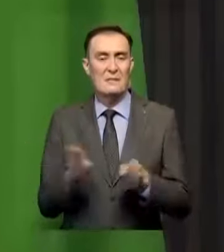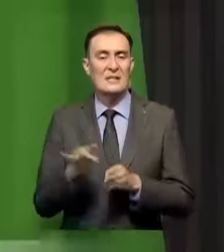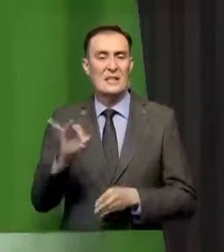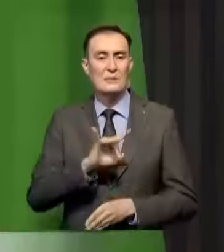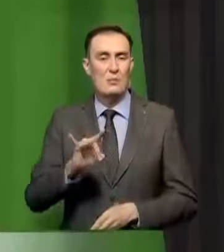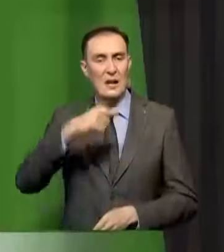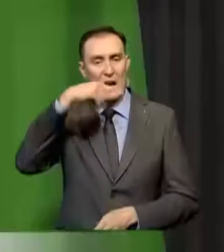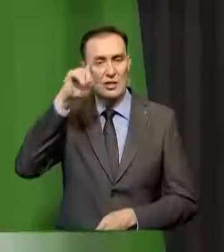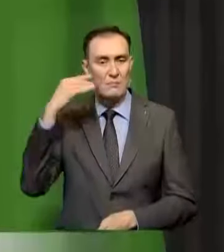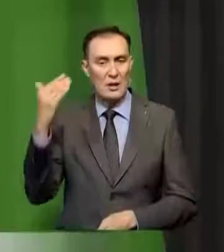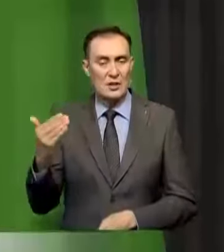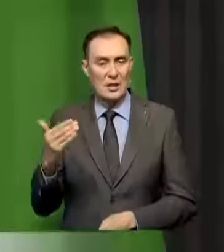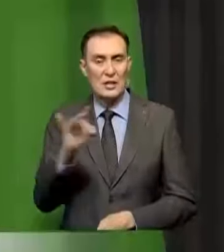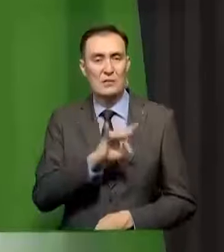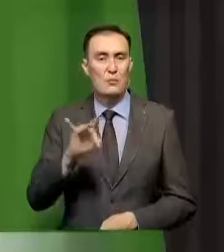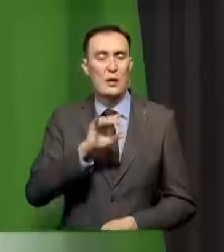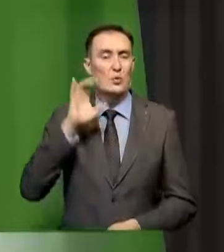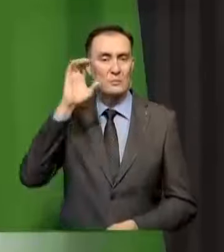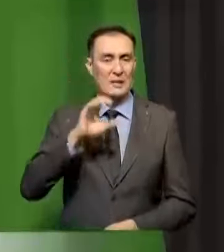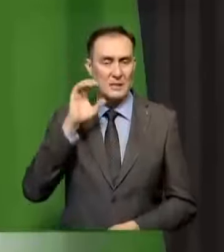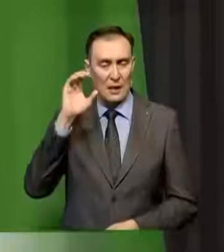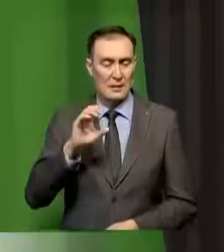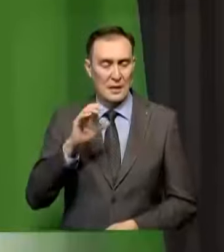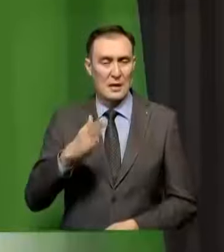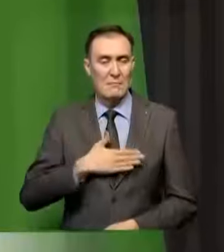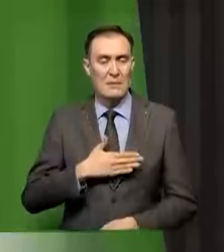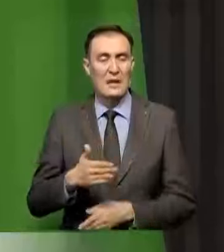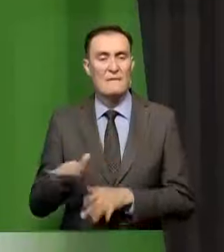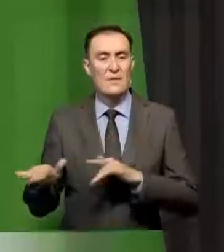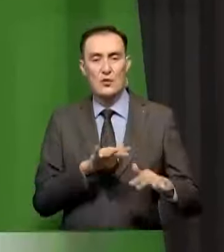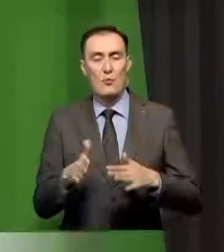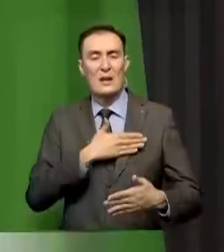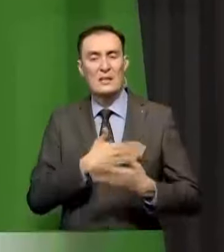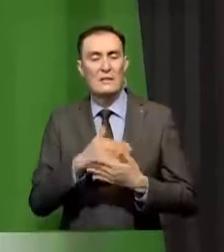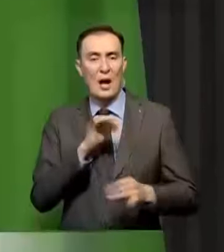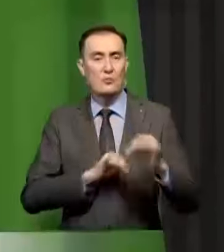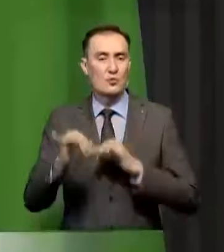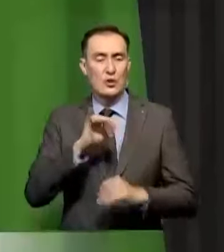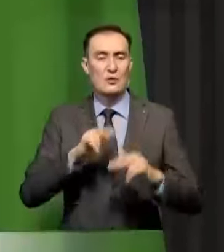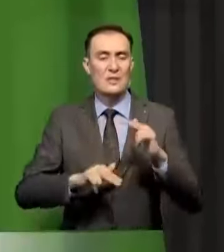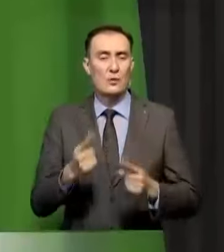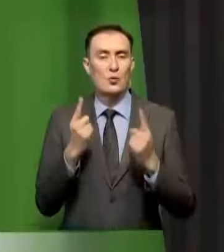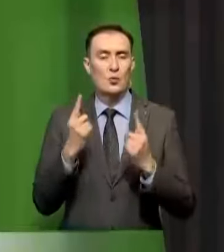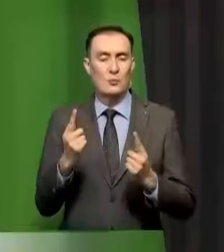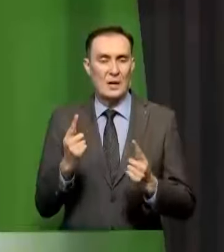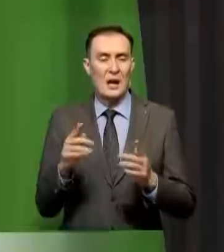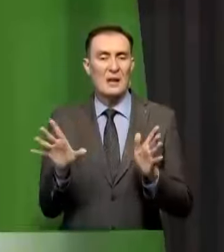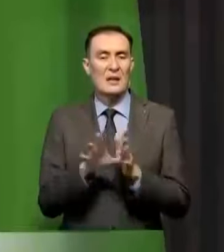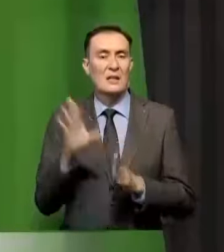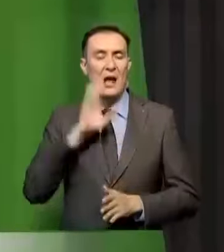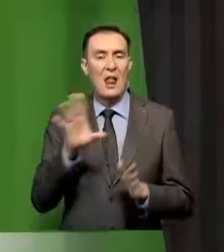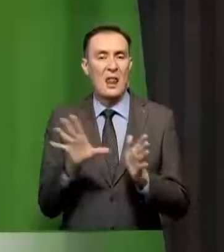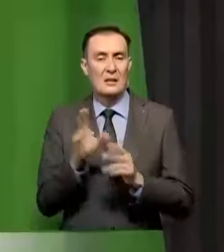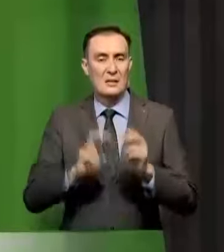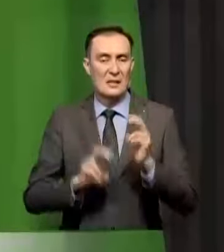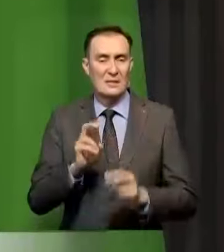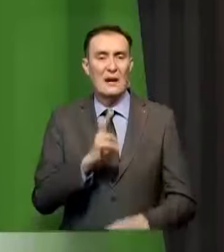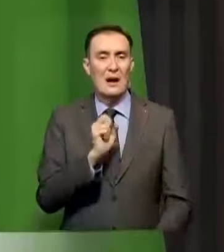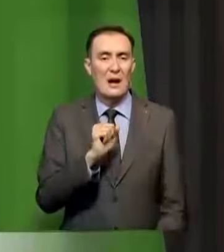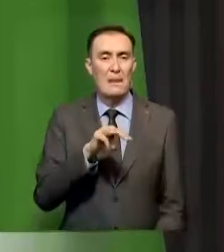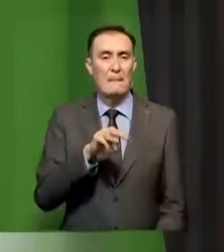республиками Азербайджан и республикой Узбекистан. Мы ведем активное обсуждение по строительству крупномасштабной гидроэлектростанции